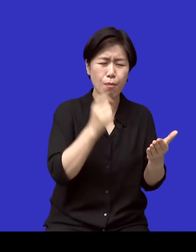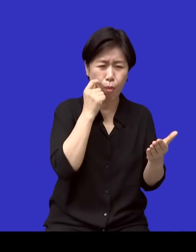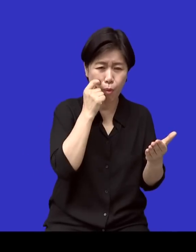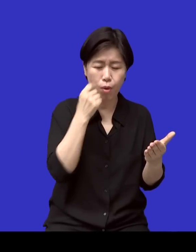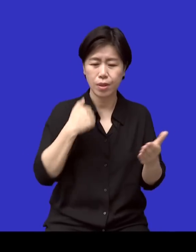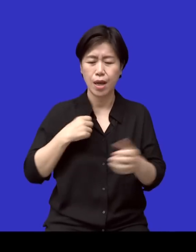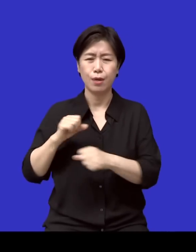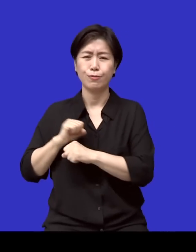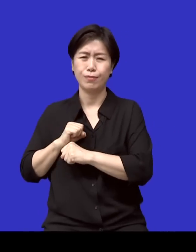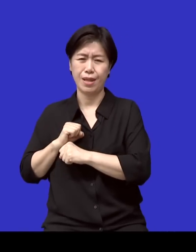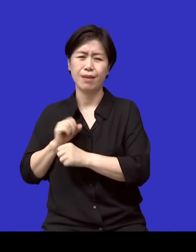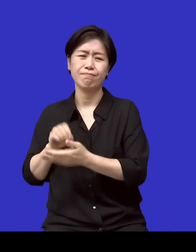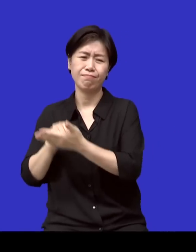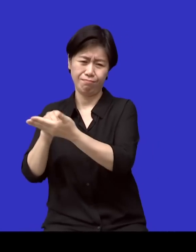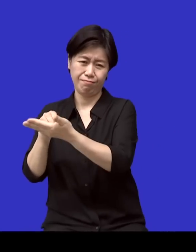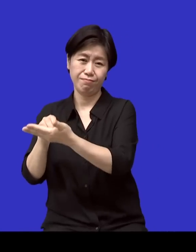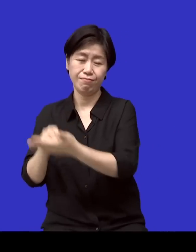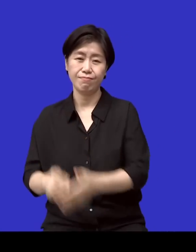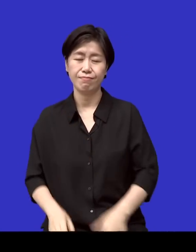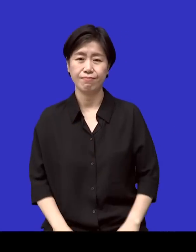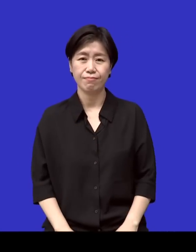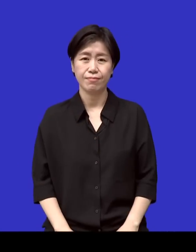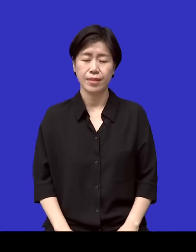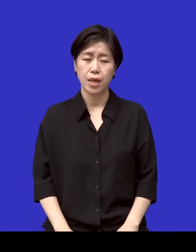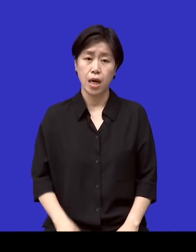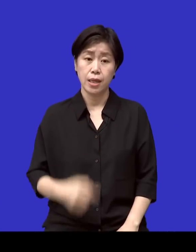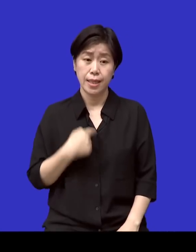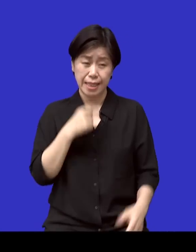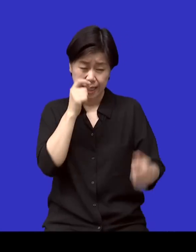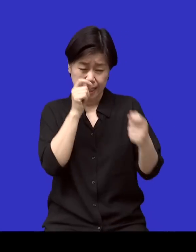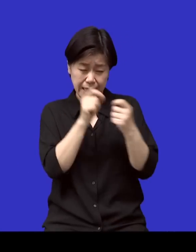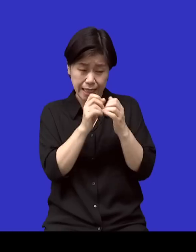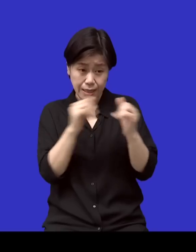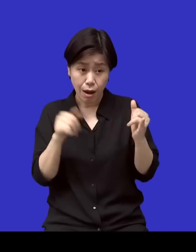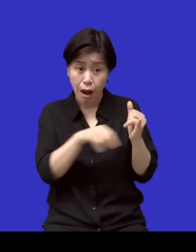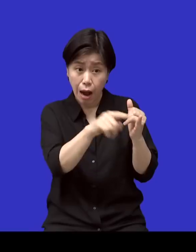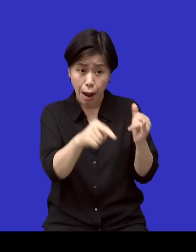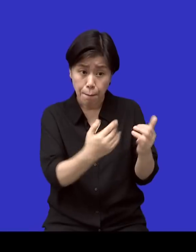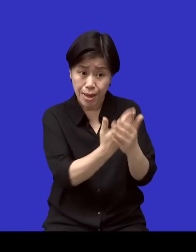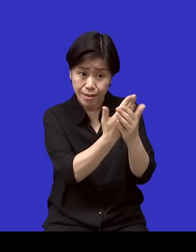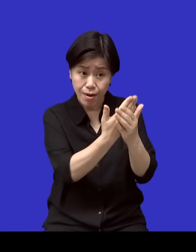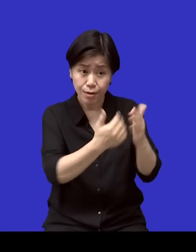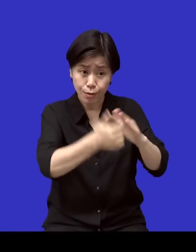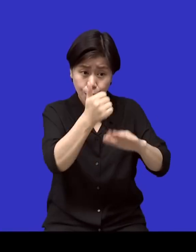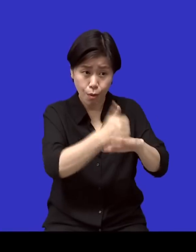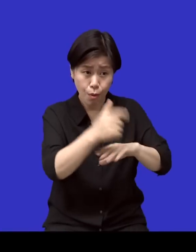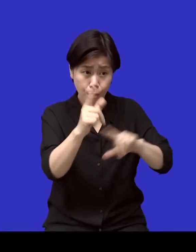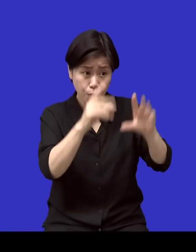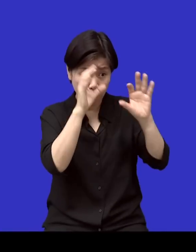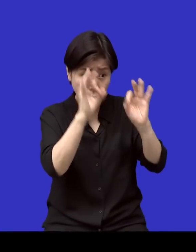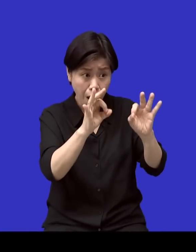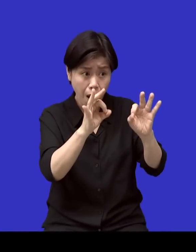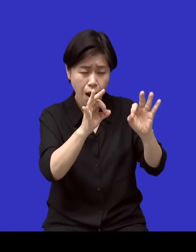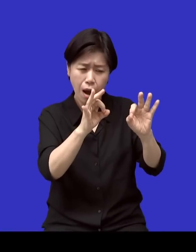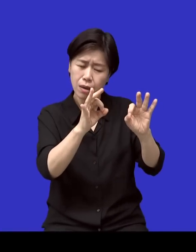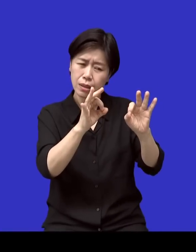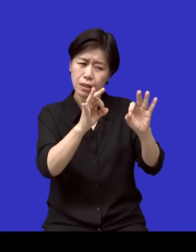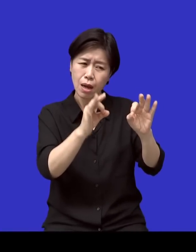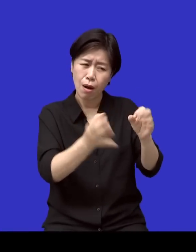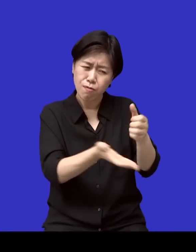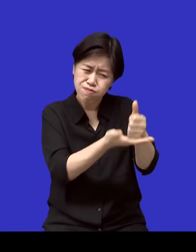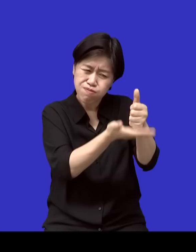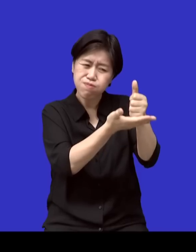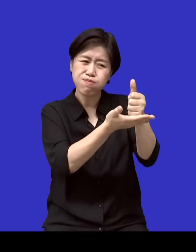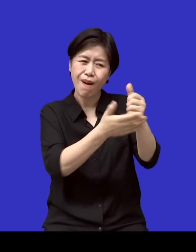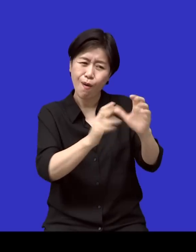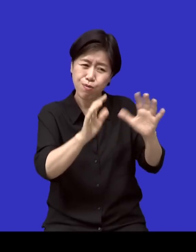게 나랑 가장 친한 사람이 잘 된 게 좋기도 하지만 그게 제일 힘들어요. 맞아. 워렌 버핏이 잘 된 건 별로 안 힘들어요. 그럼.